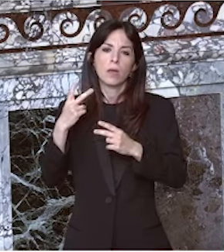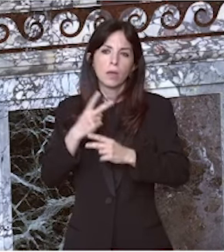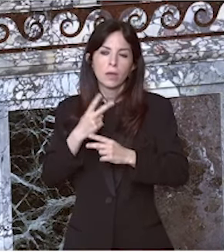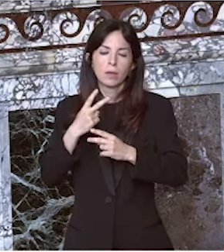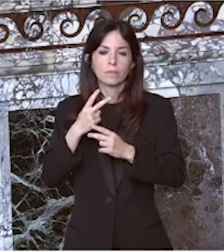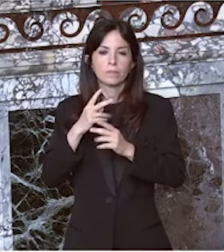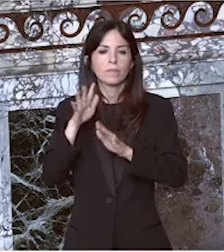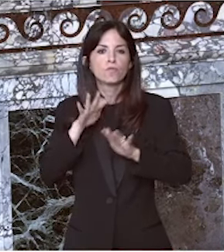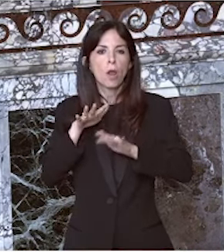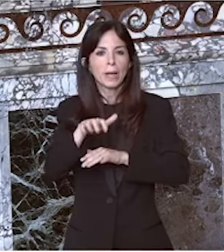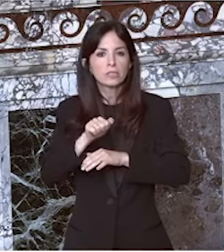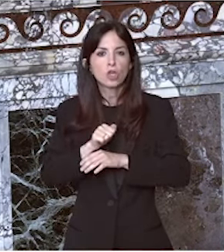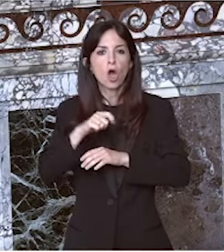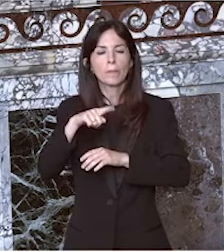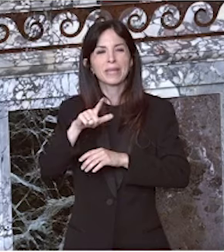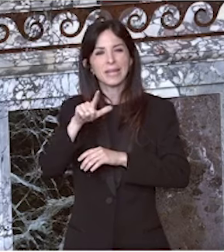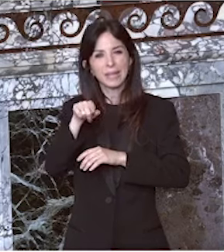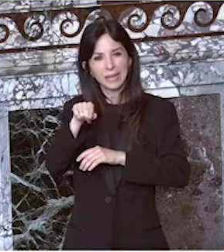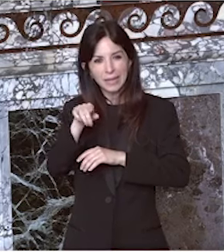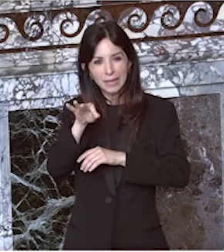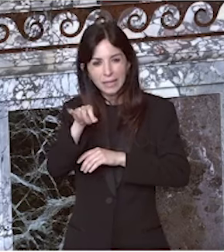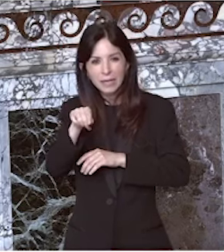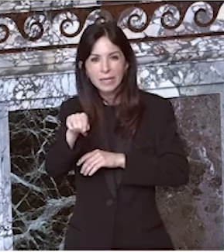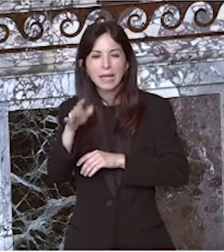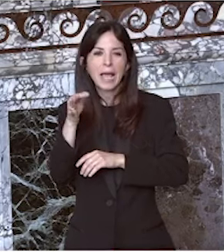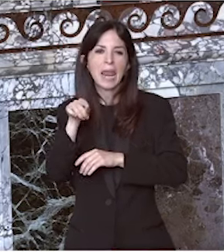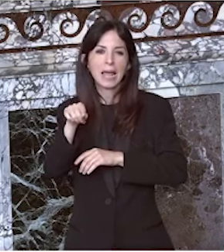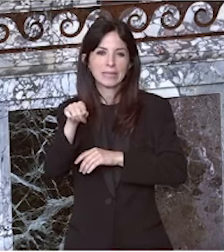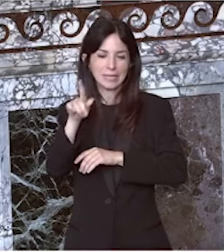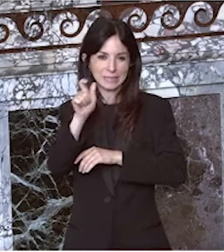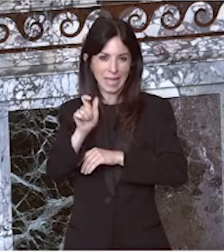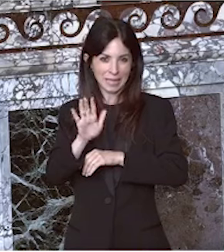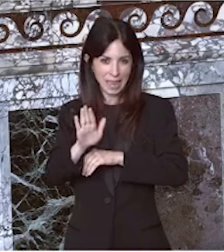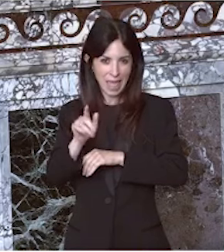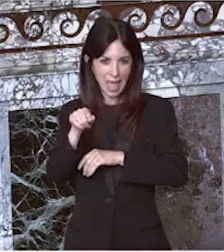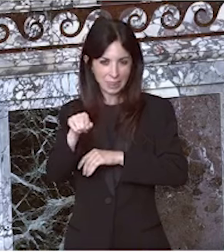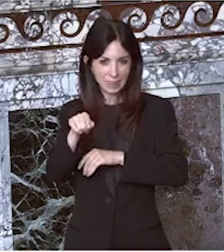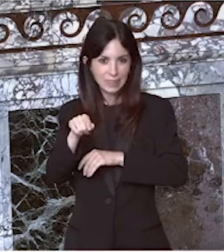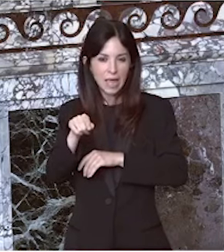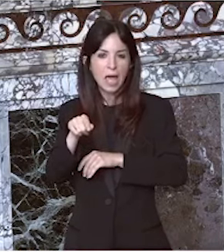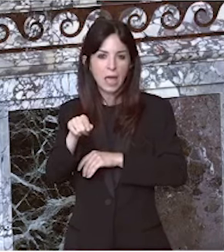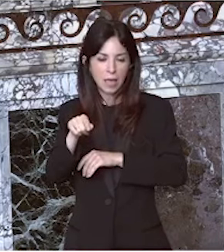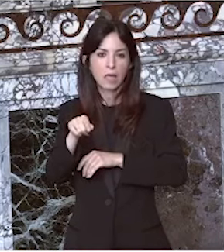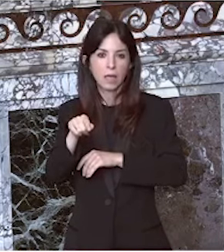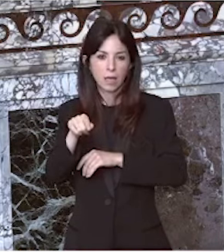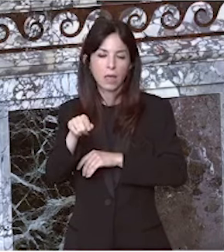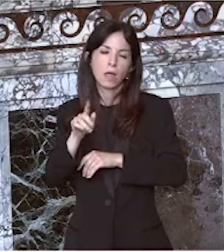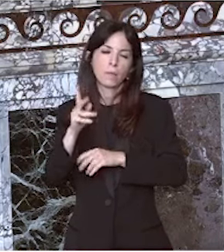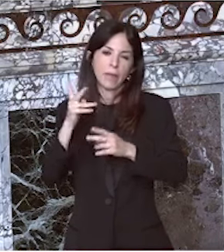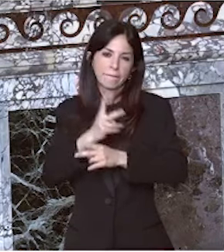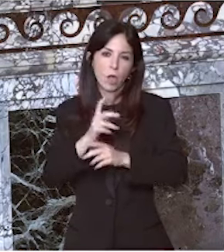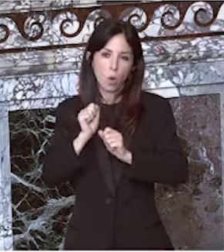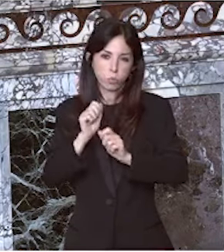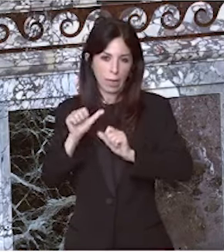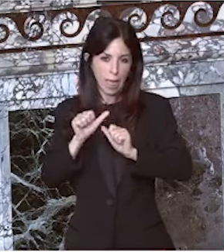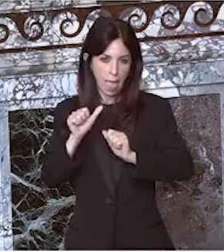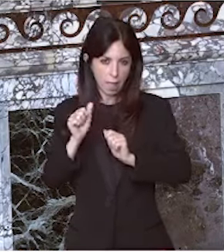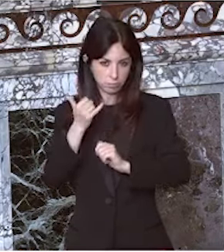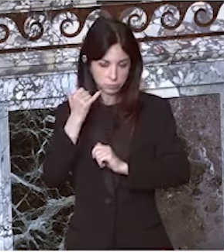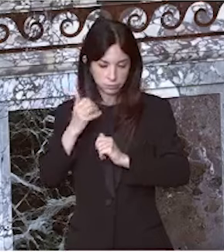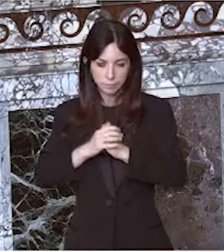debito pubblico, questo elemento, questa caratteristica dell'economia italiana non la teniamo sufficientemente in considerazione.